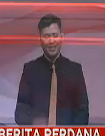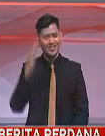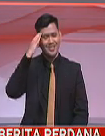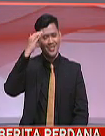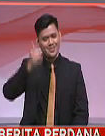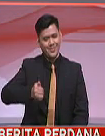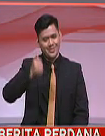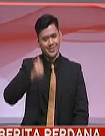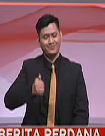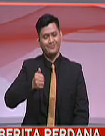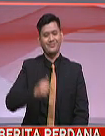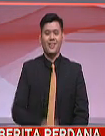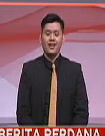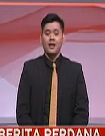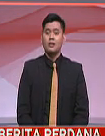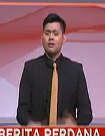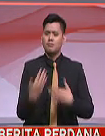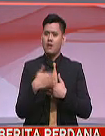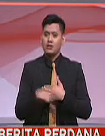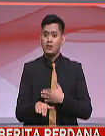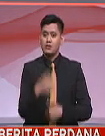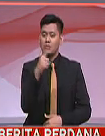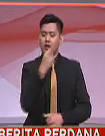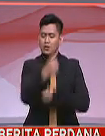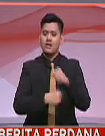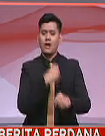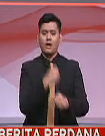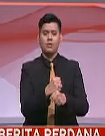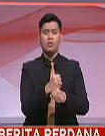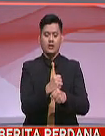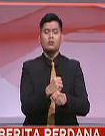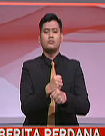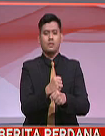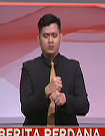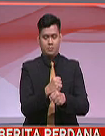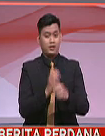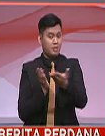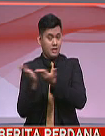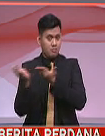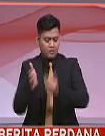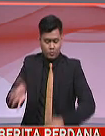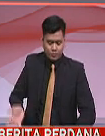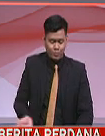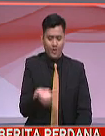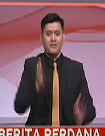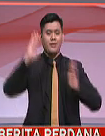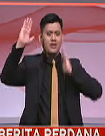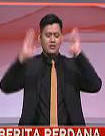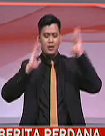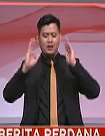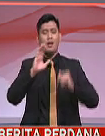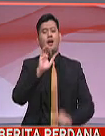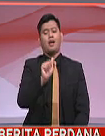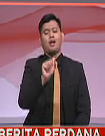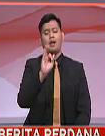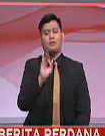Hai assalamualaikum dan salam sejahtera selepas 11 tahun berbakti bersama skuad bowling kebangsaan Khofifah Badrul Hamidi hari ini